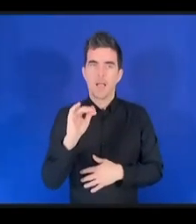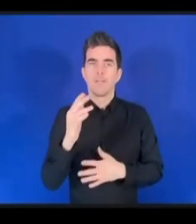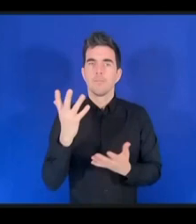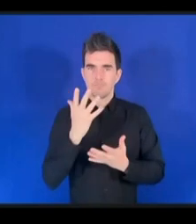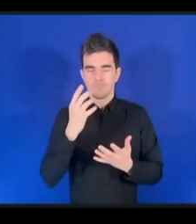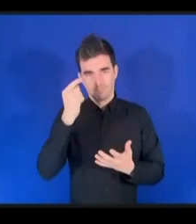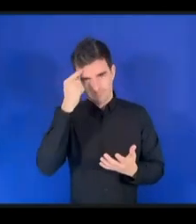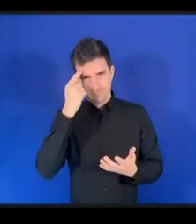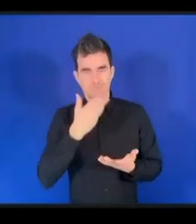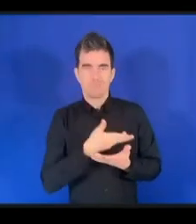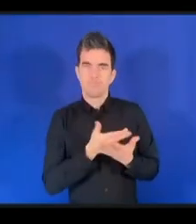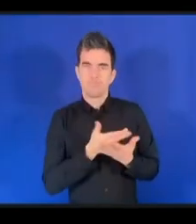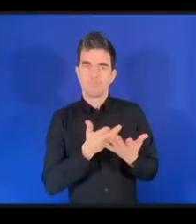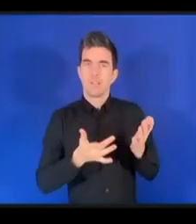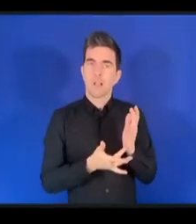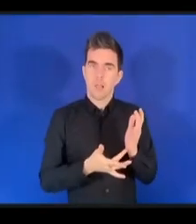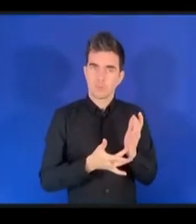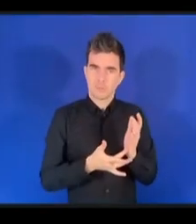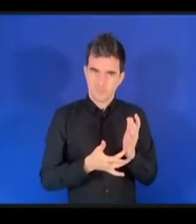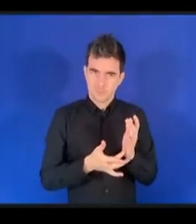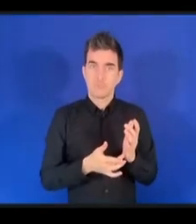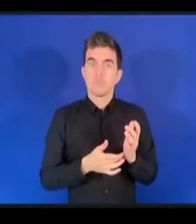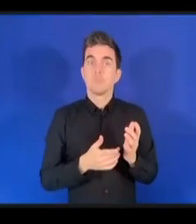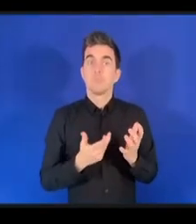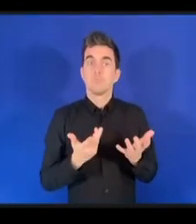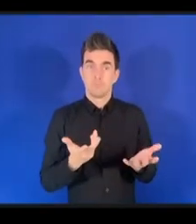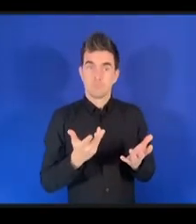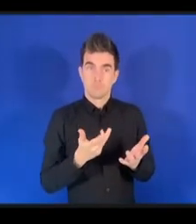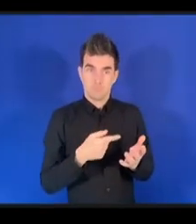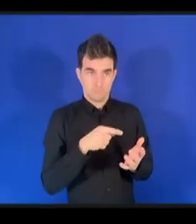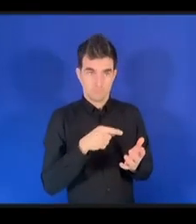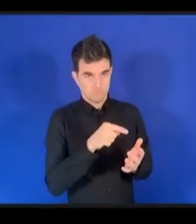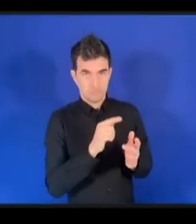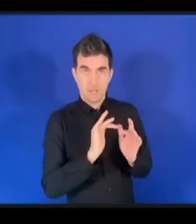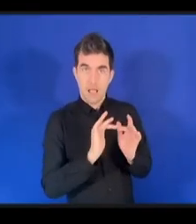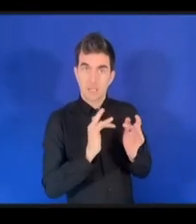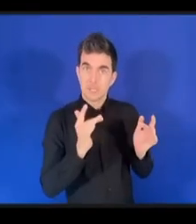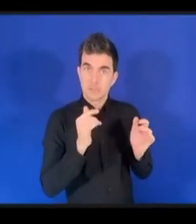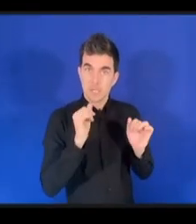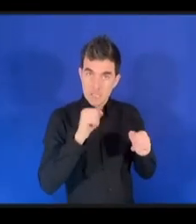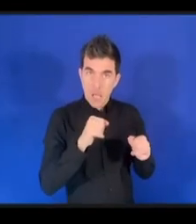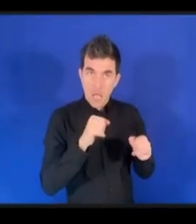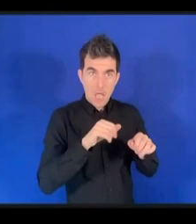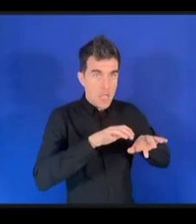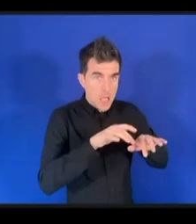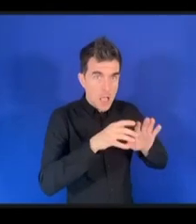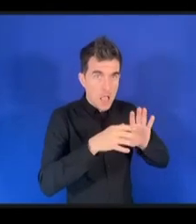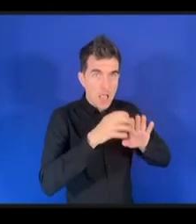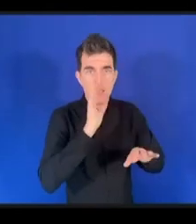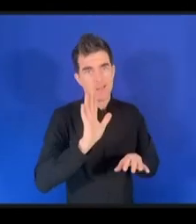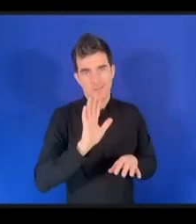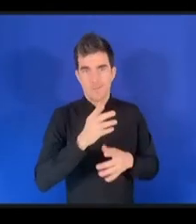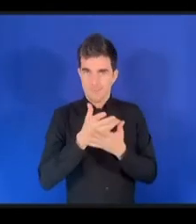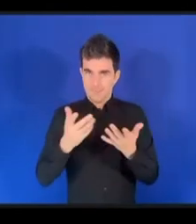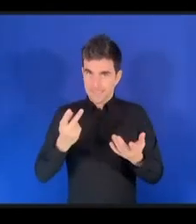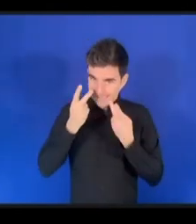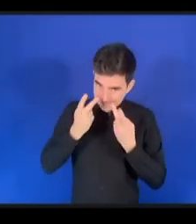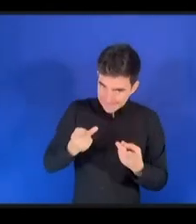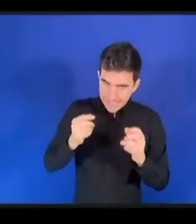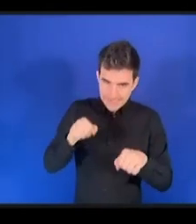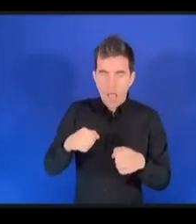私どもはインターネットの技術もしっかりと活かしながら、ものづくり、そ